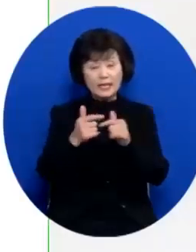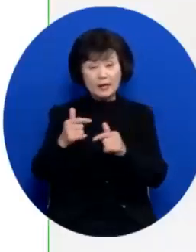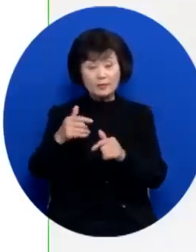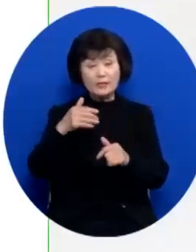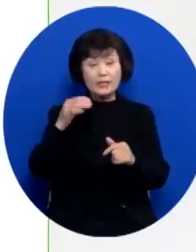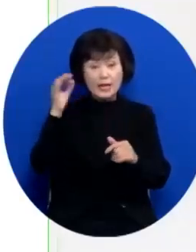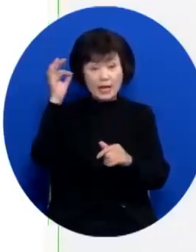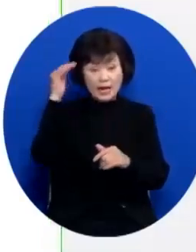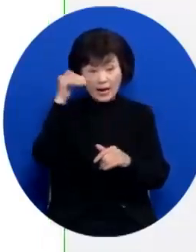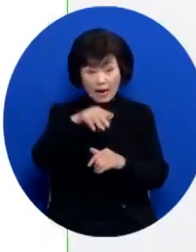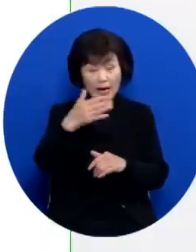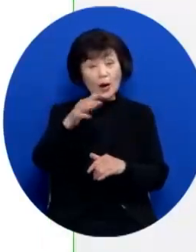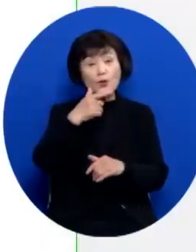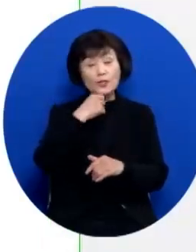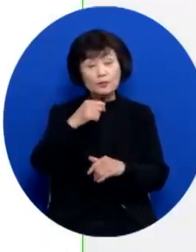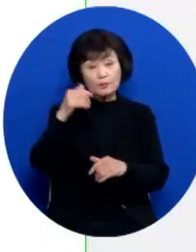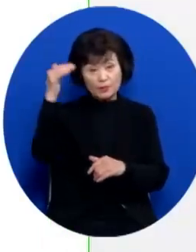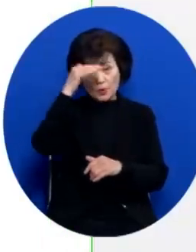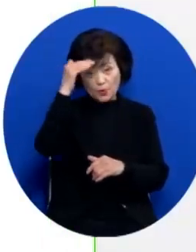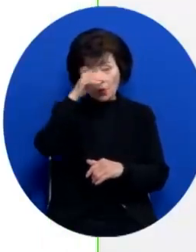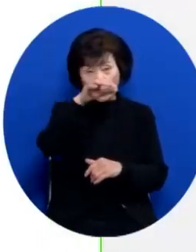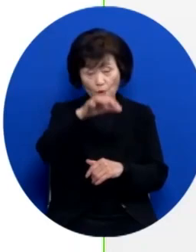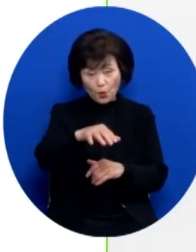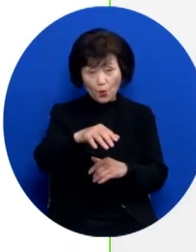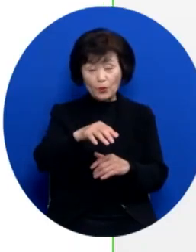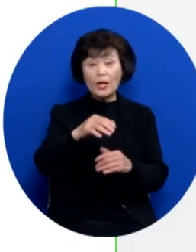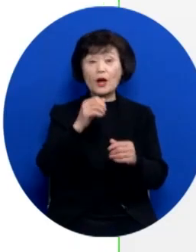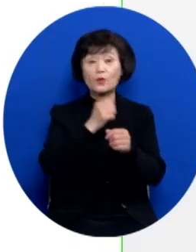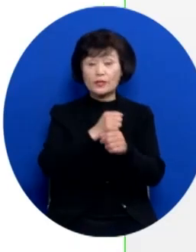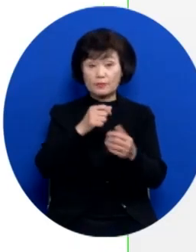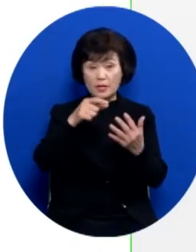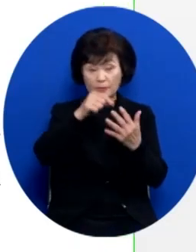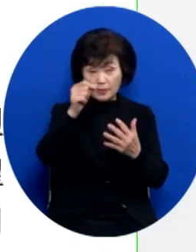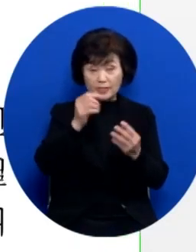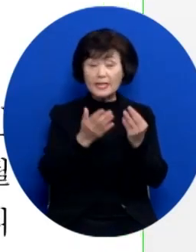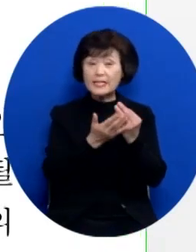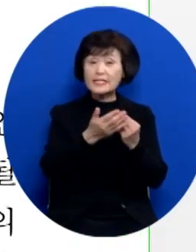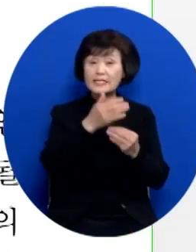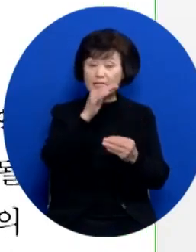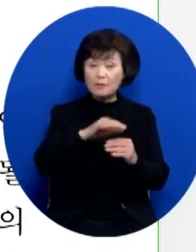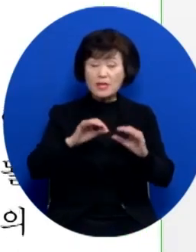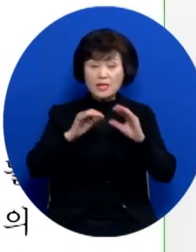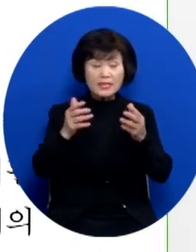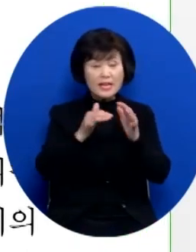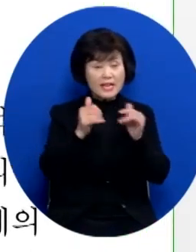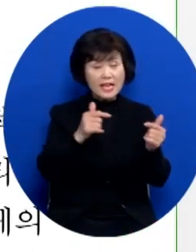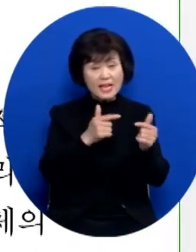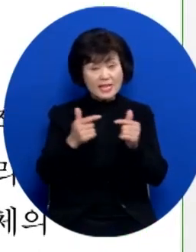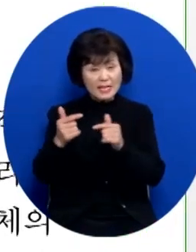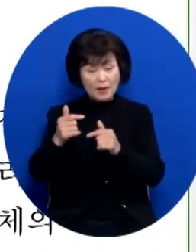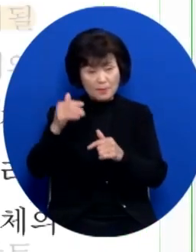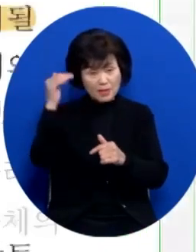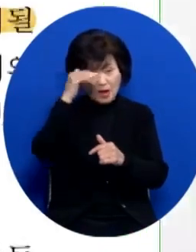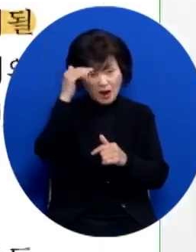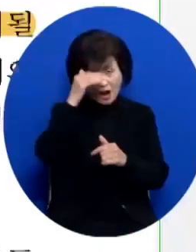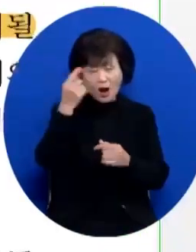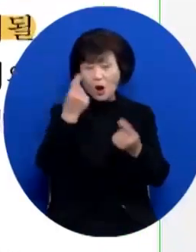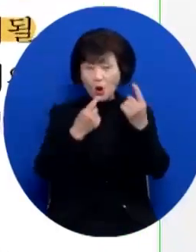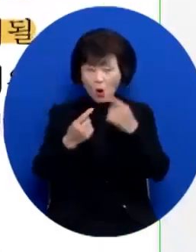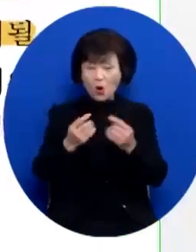육성한다고 밝혔습니다. 문체부는 선정된 섬이 세계인의 버킷리스트에 담길 만한 매력적인 섬으로 특화할 수